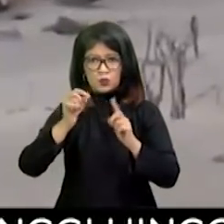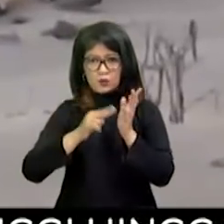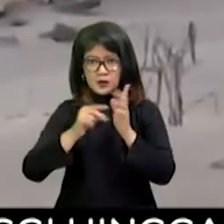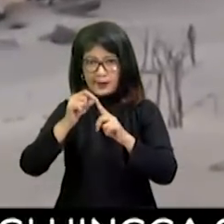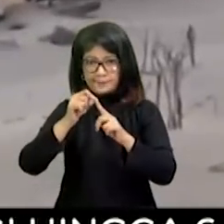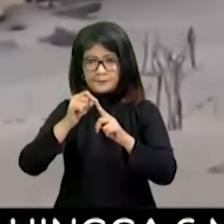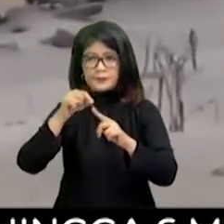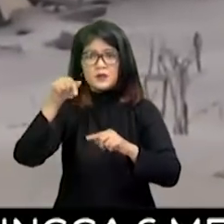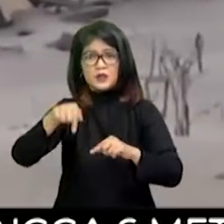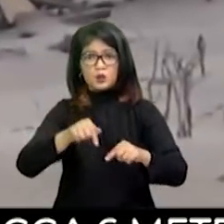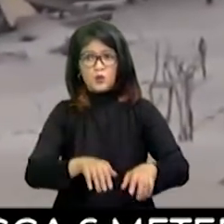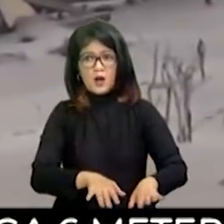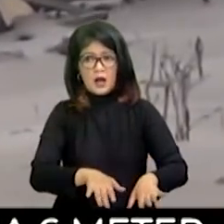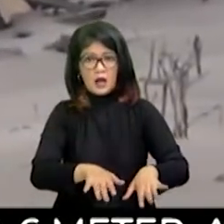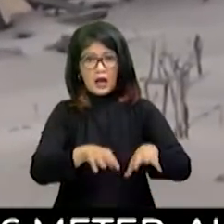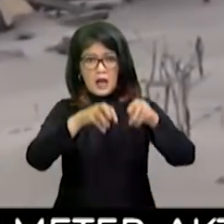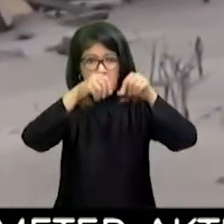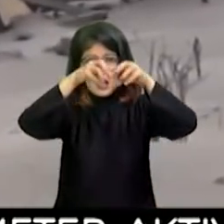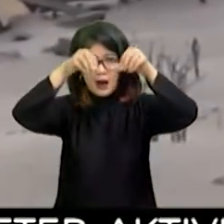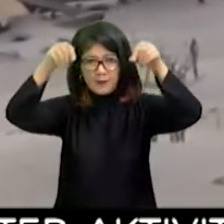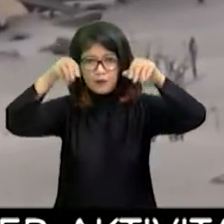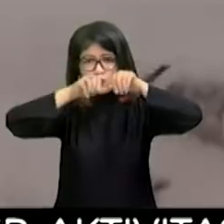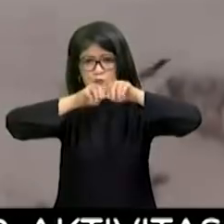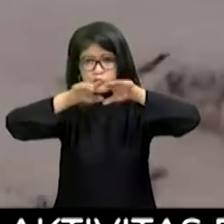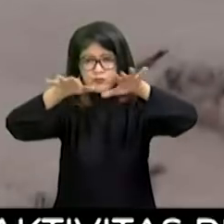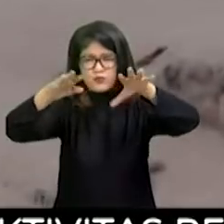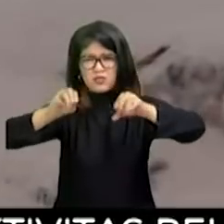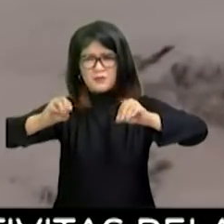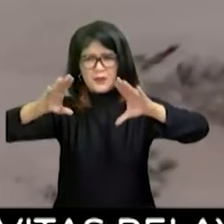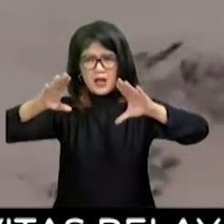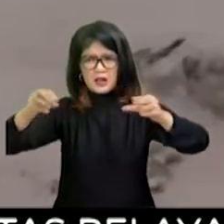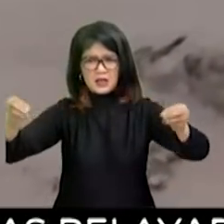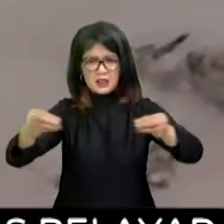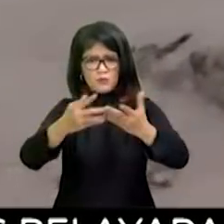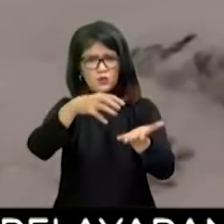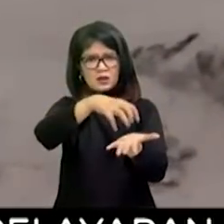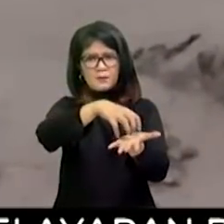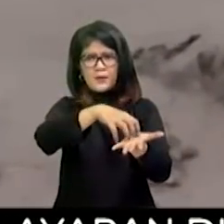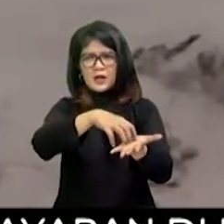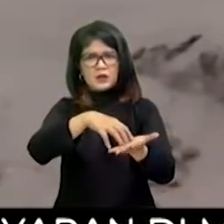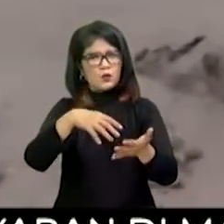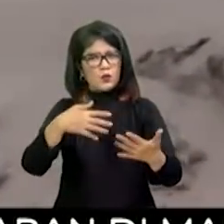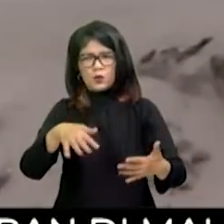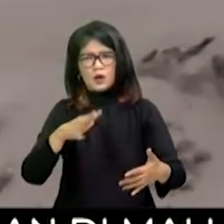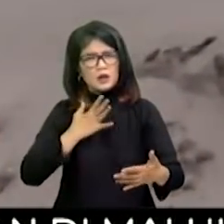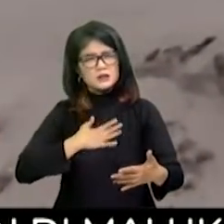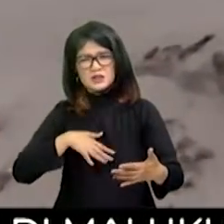vulkanik. Kondisi di lokasi sangat memprihatinkan dan nyaris tidak menyisakan apapun.